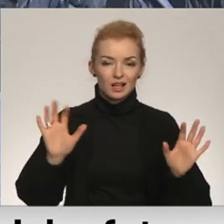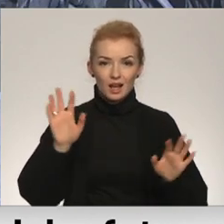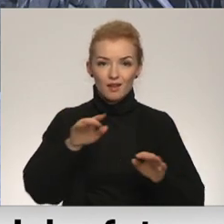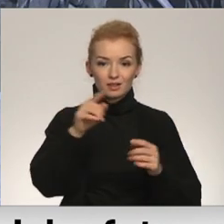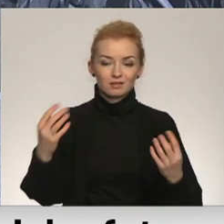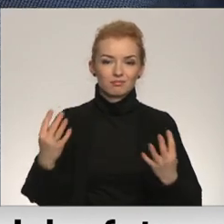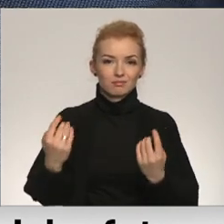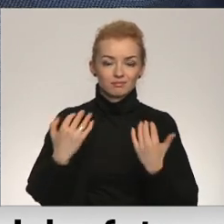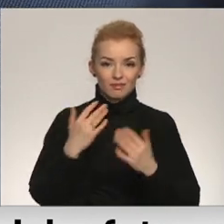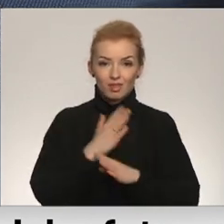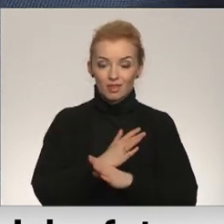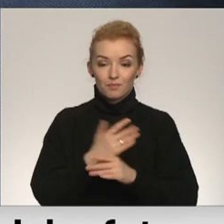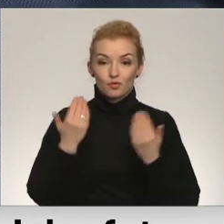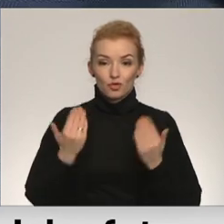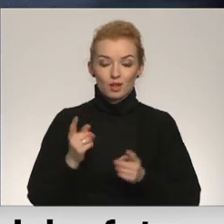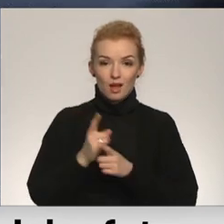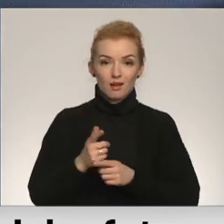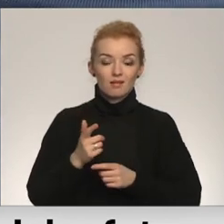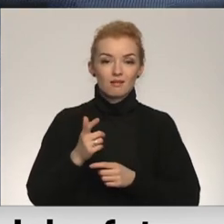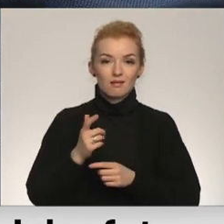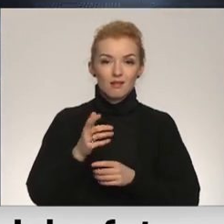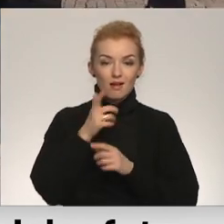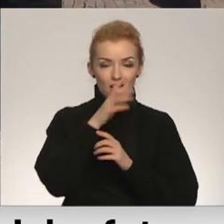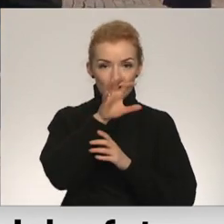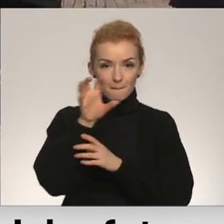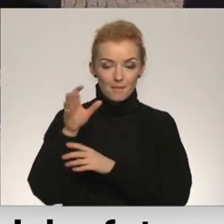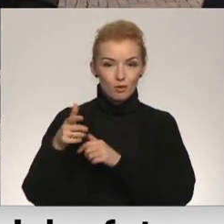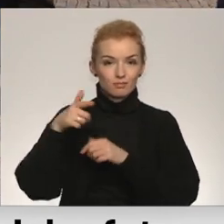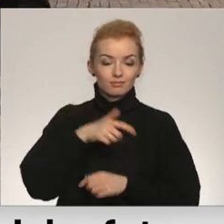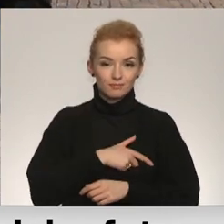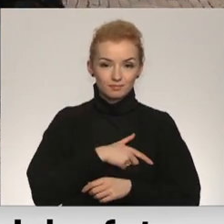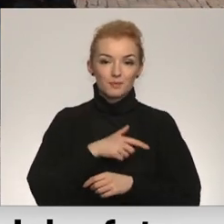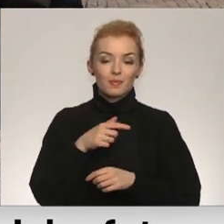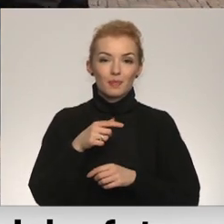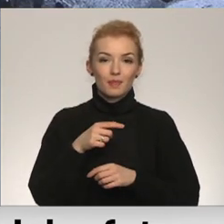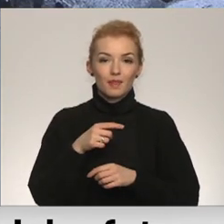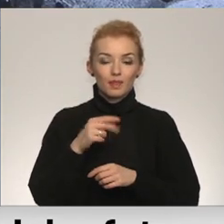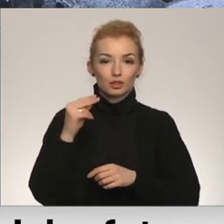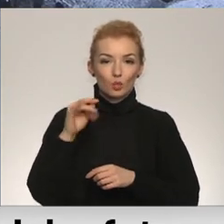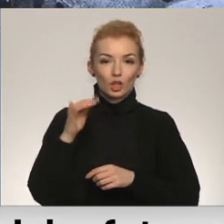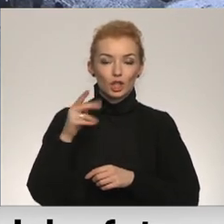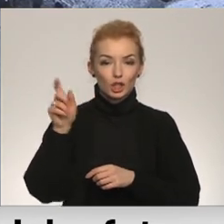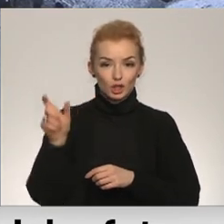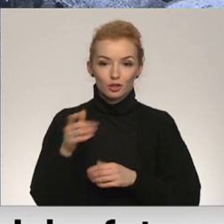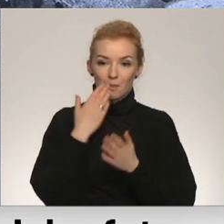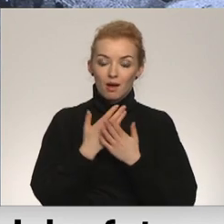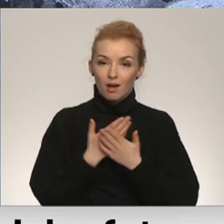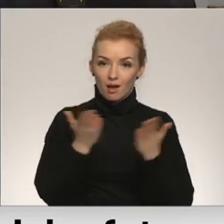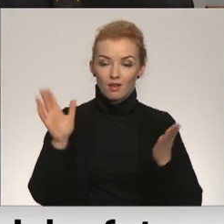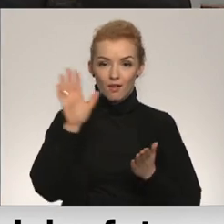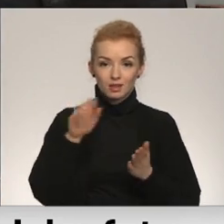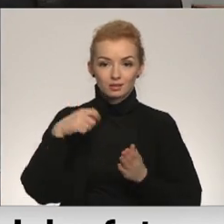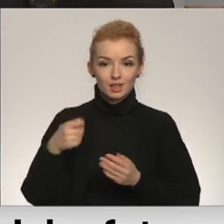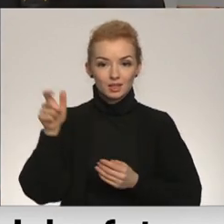Ar kameru plecā arī šodien fotogrāfs un izstādes veidotājs Ilmārs Notiņš to izrāda valsts prezidentam. Katrs